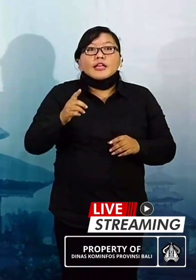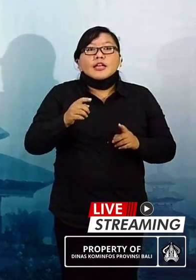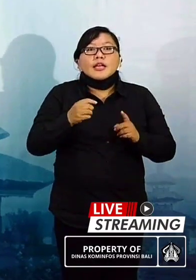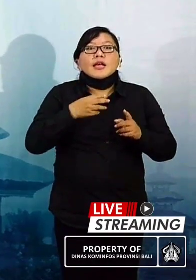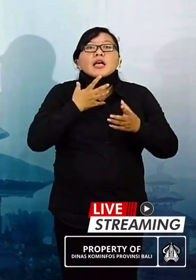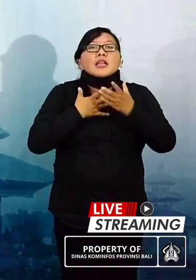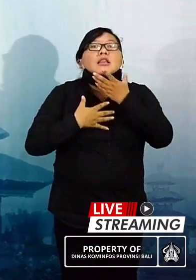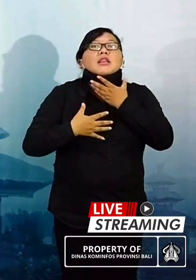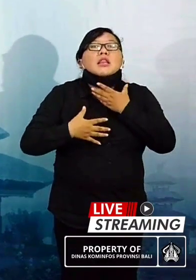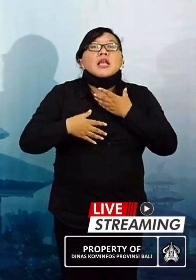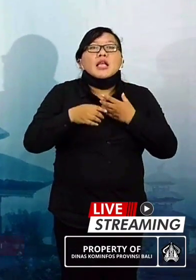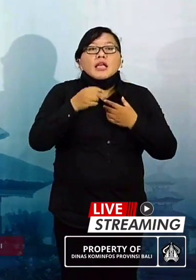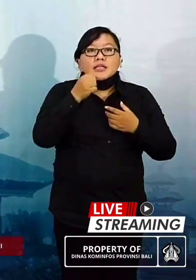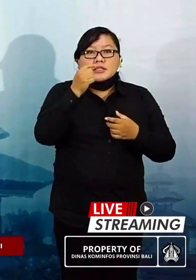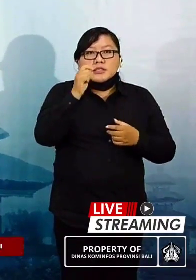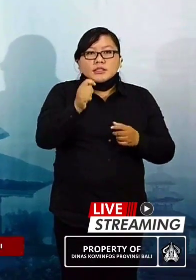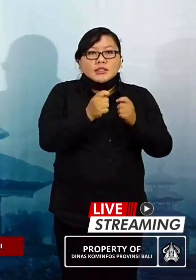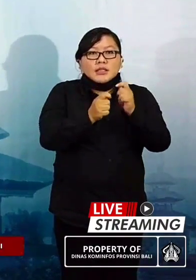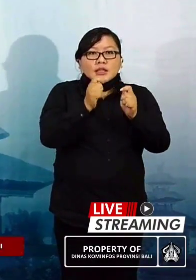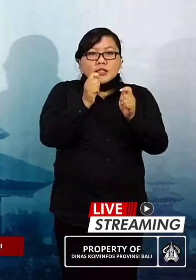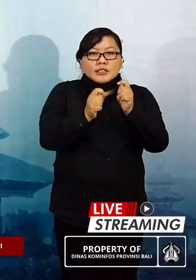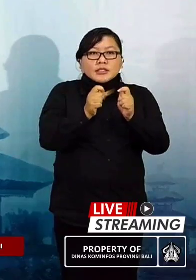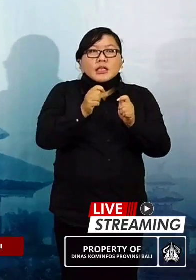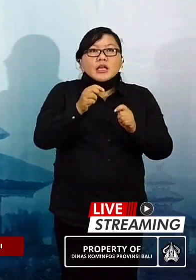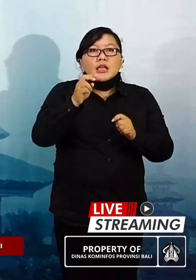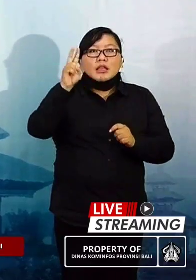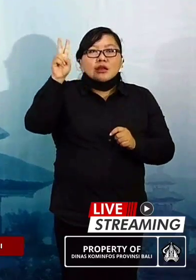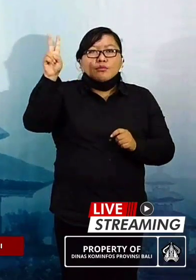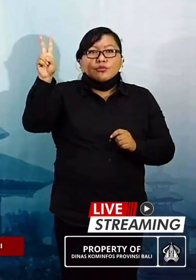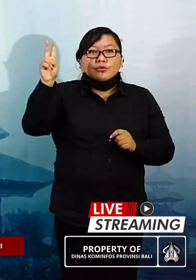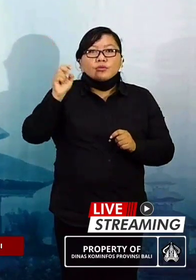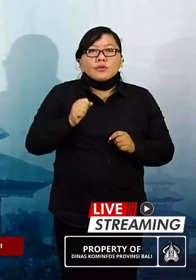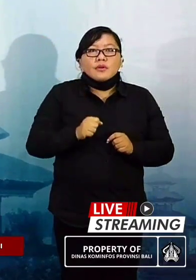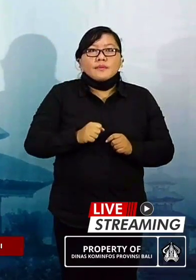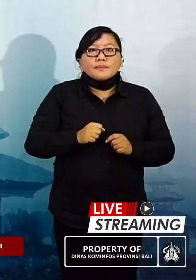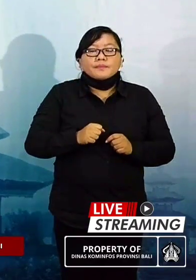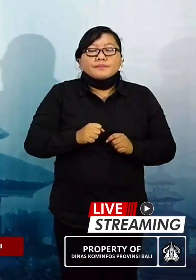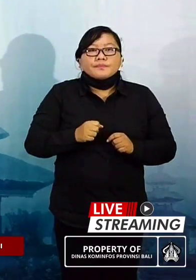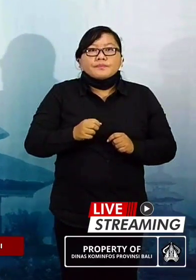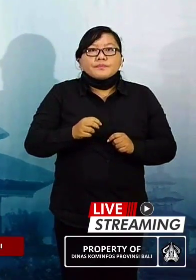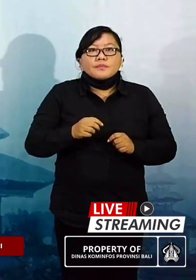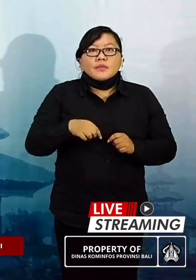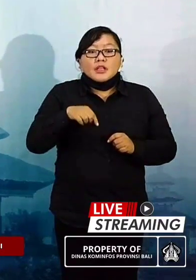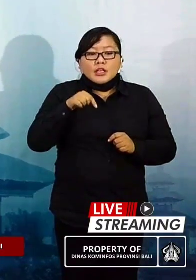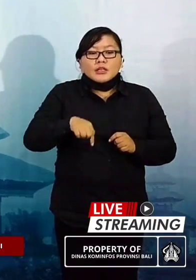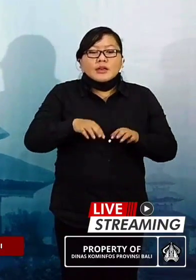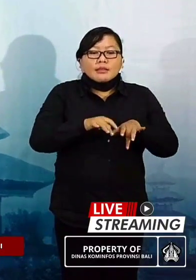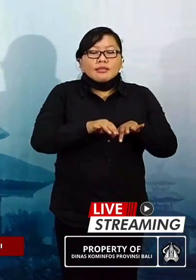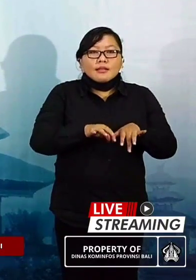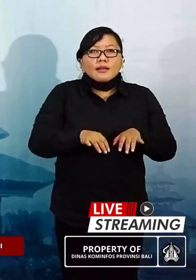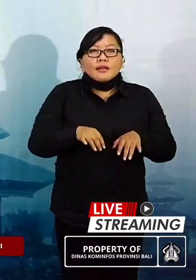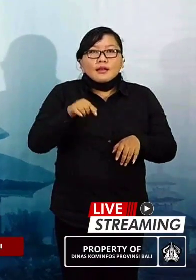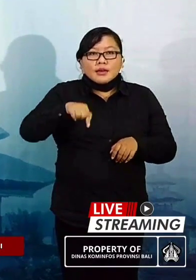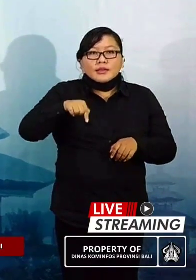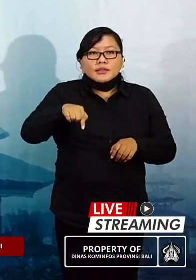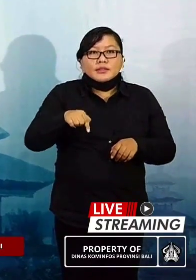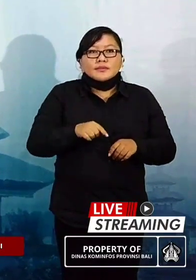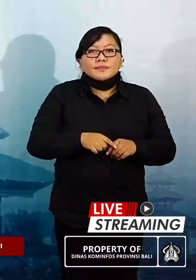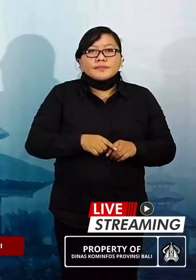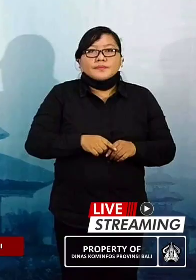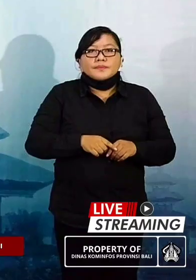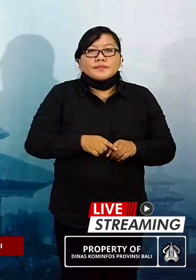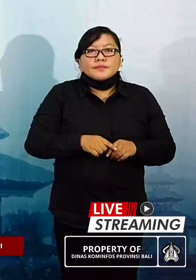dilakukan oleh kabupaten kota berangkat dari fakta-fakta yang kami dapatkan mulai hari ini ternyata ada